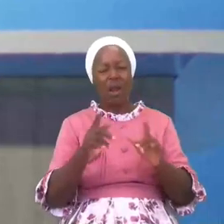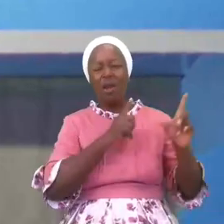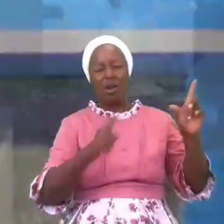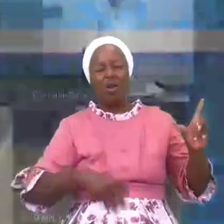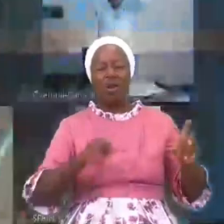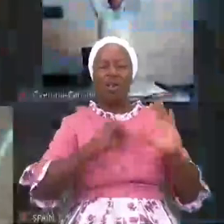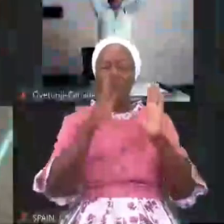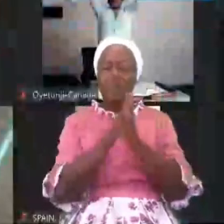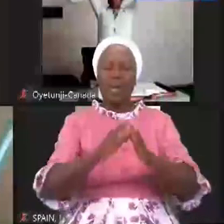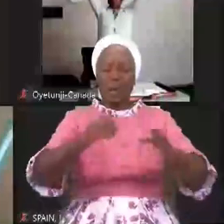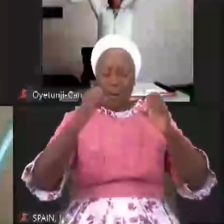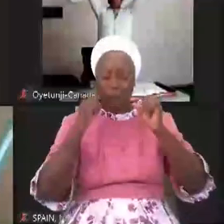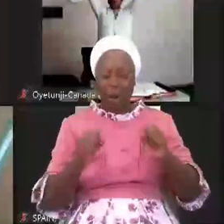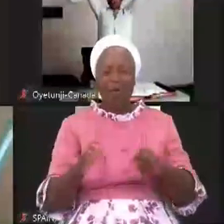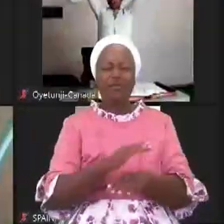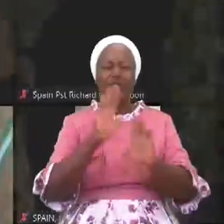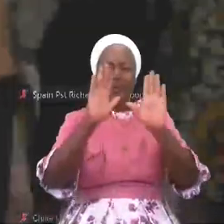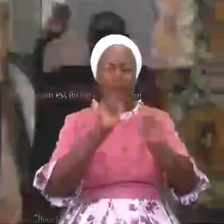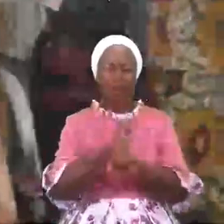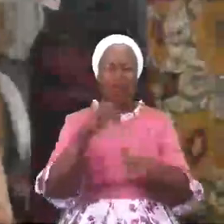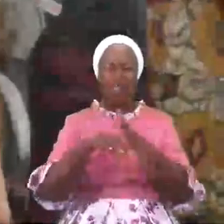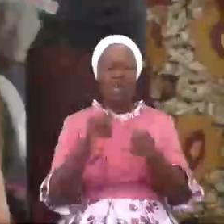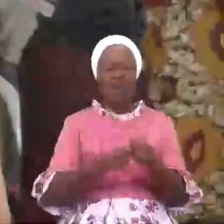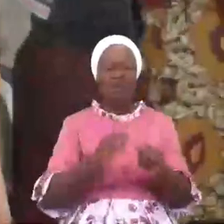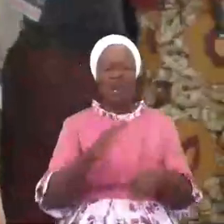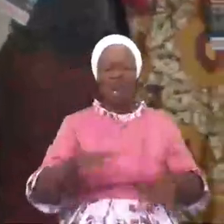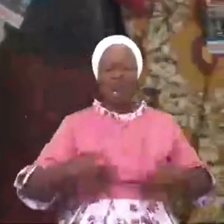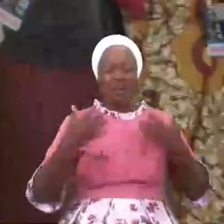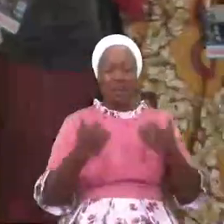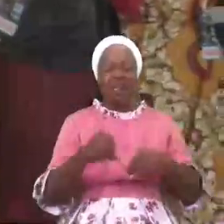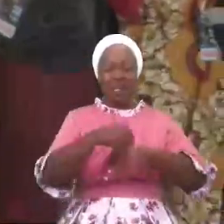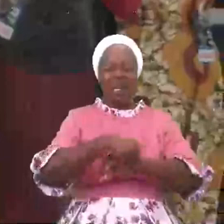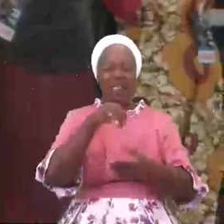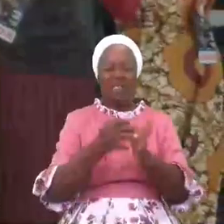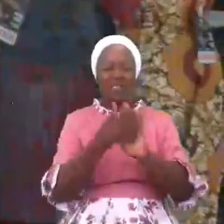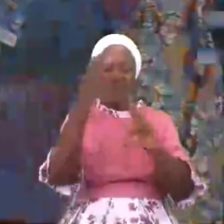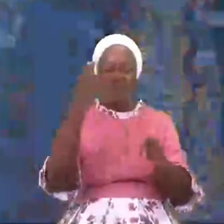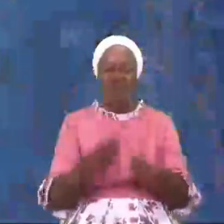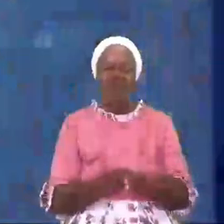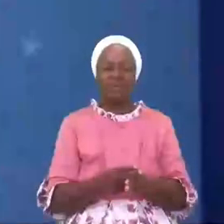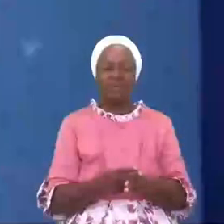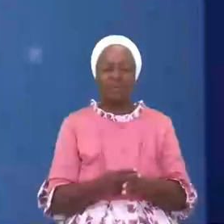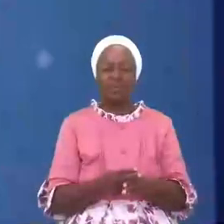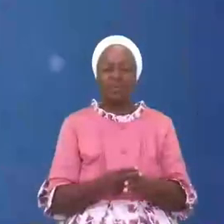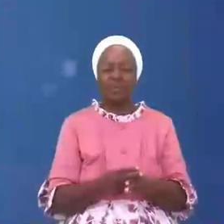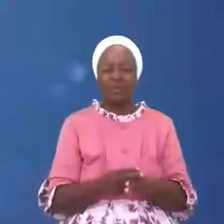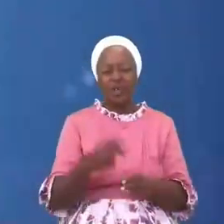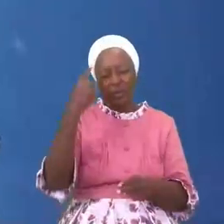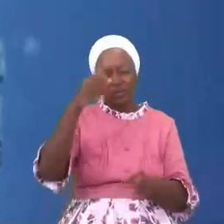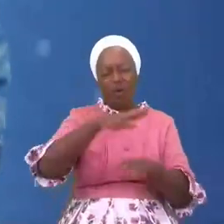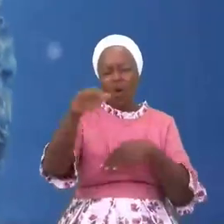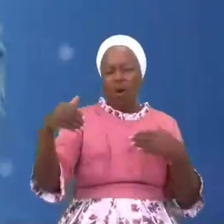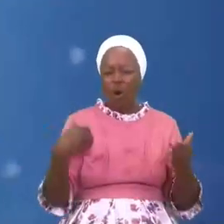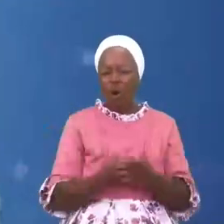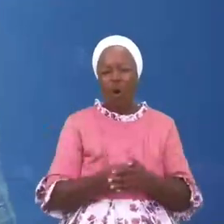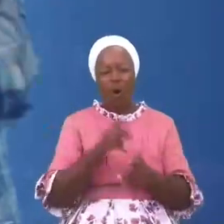je prie que des miracles puissants dans chaque vie ce soir au nom de Jésus.